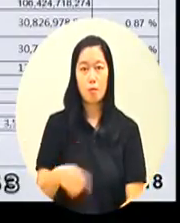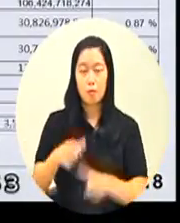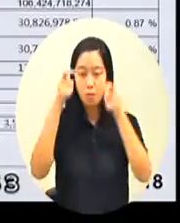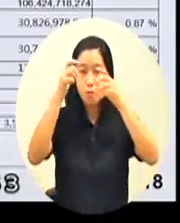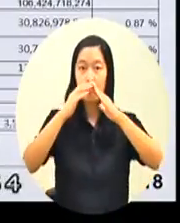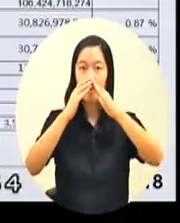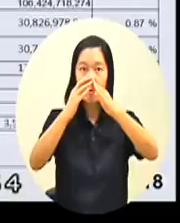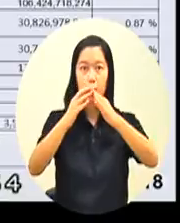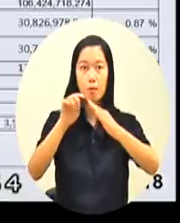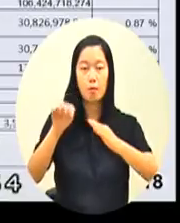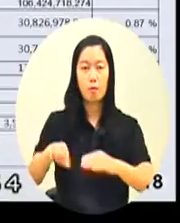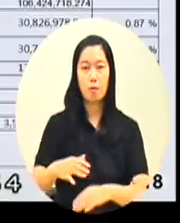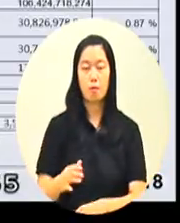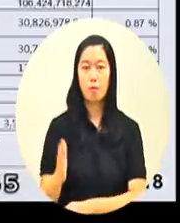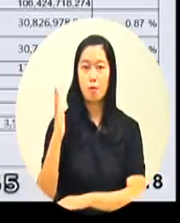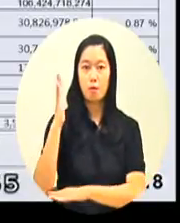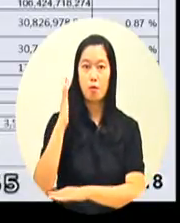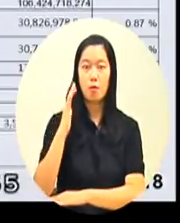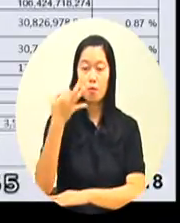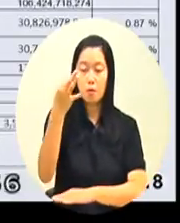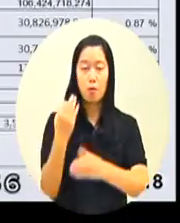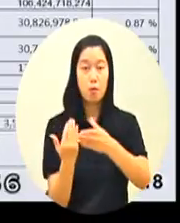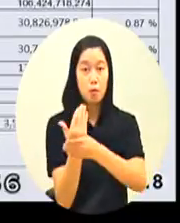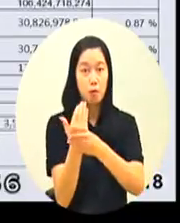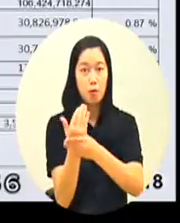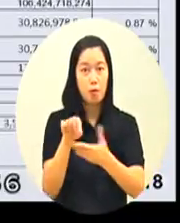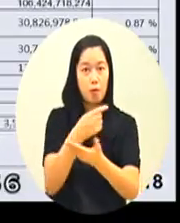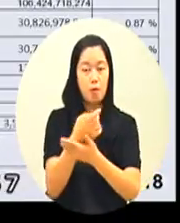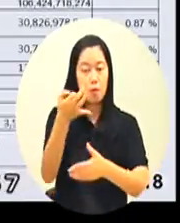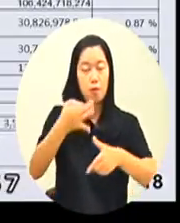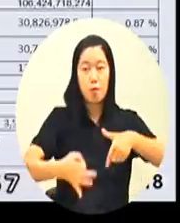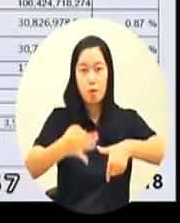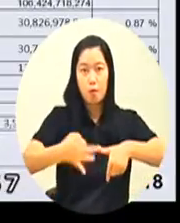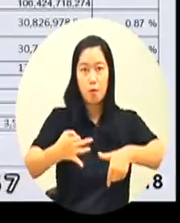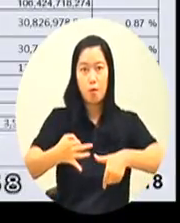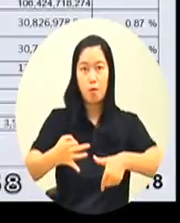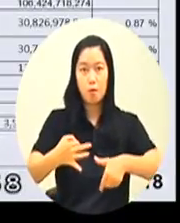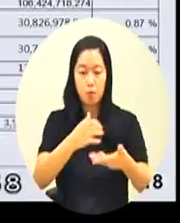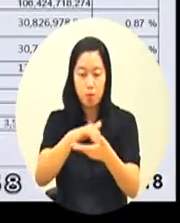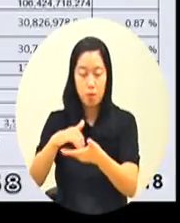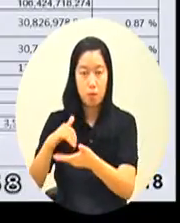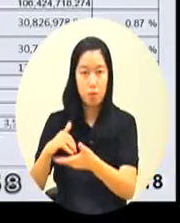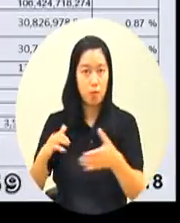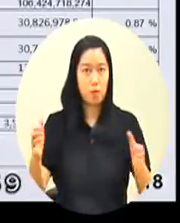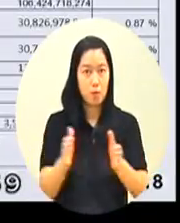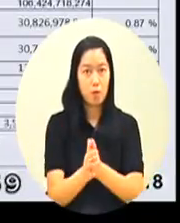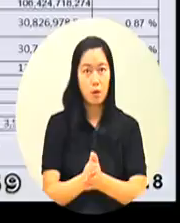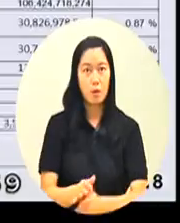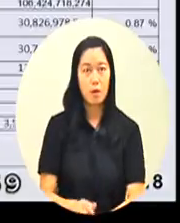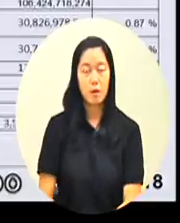的私有财产整个价值是一共有，